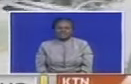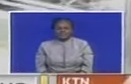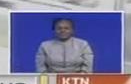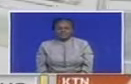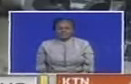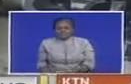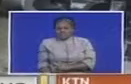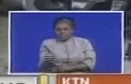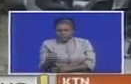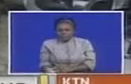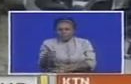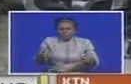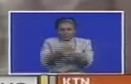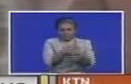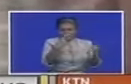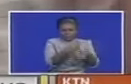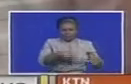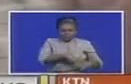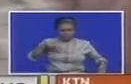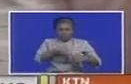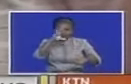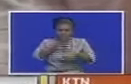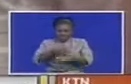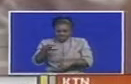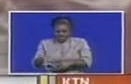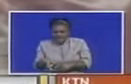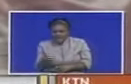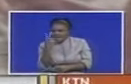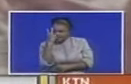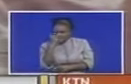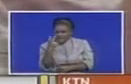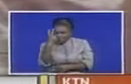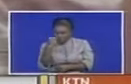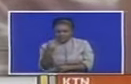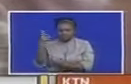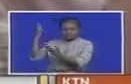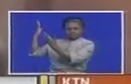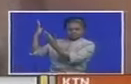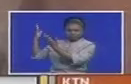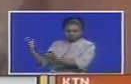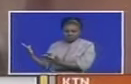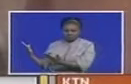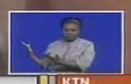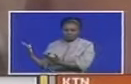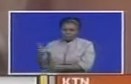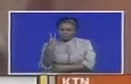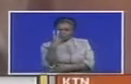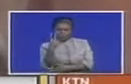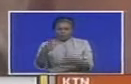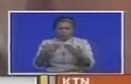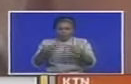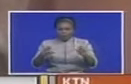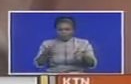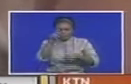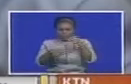Kufuatia mabomu na silaha hizi za kigaidi kupatikana, washukiwa Abdulaziz Abdullahi na Isaac Nur wamefunguliwa mashtaka